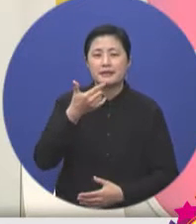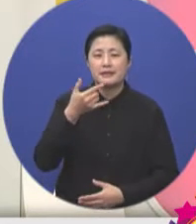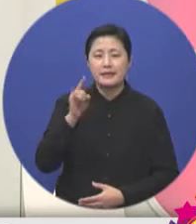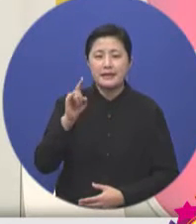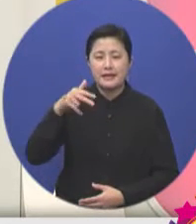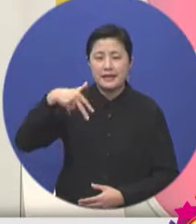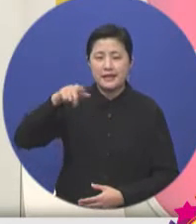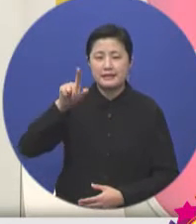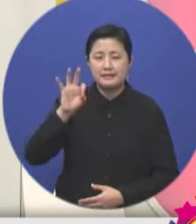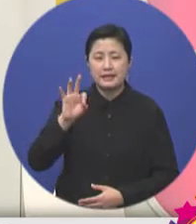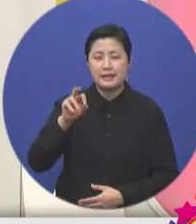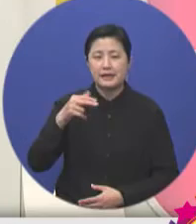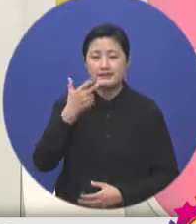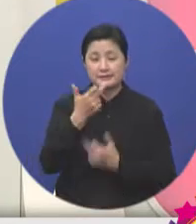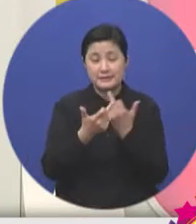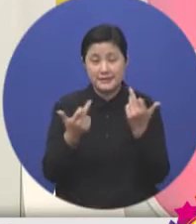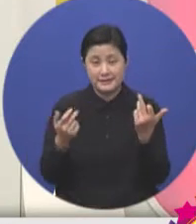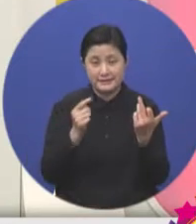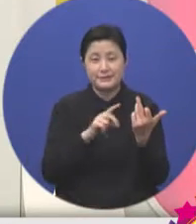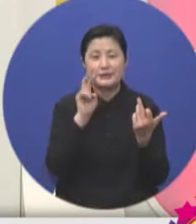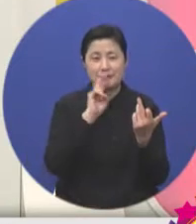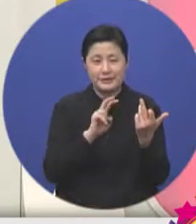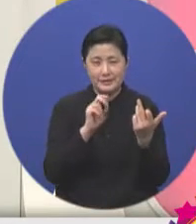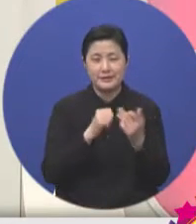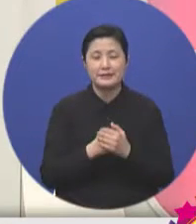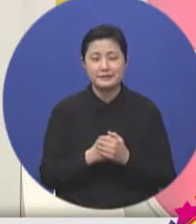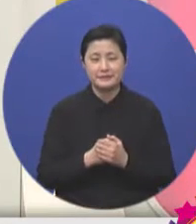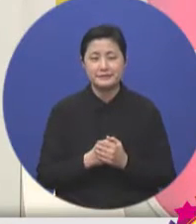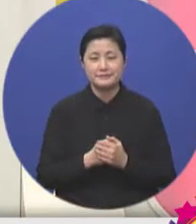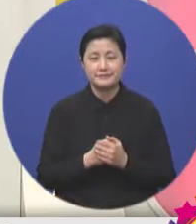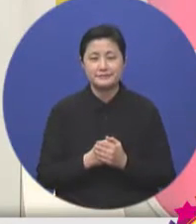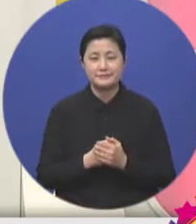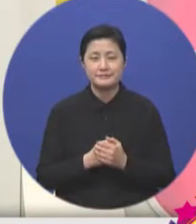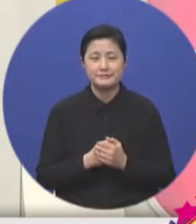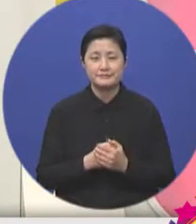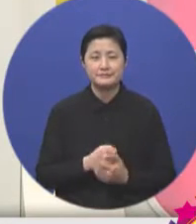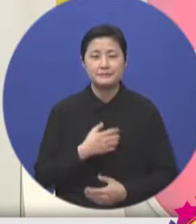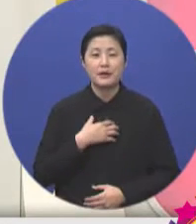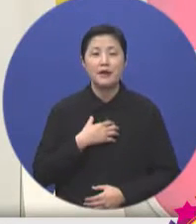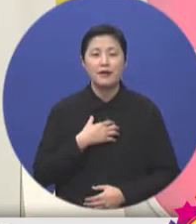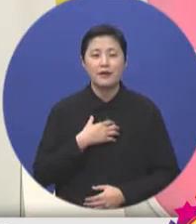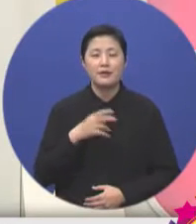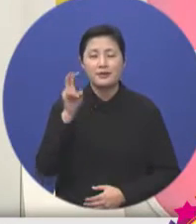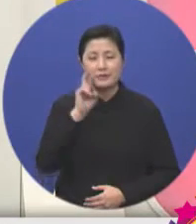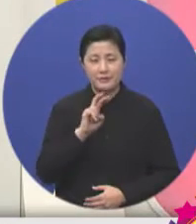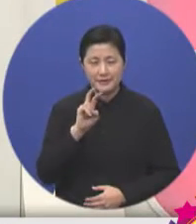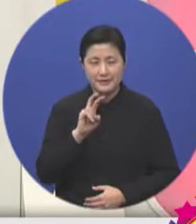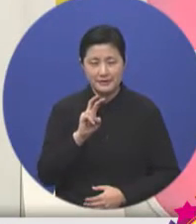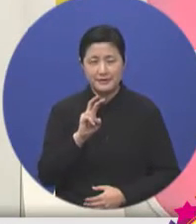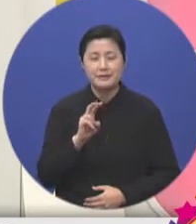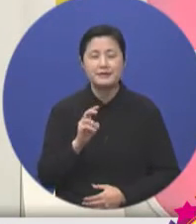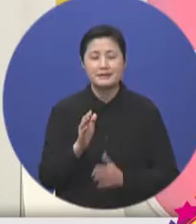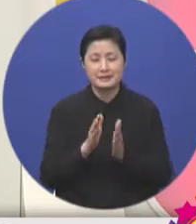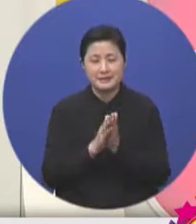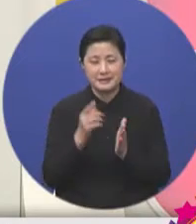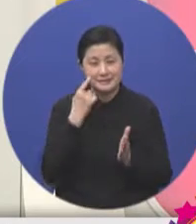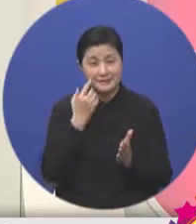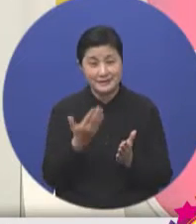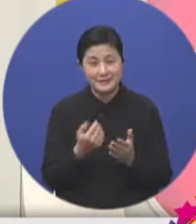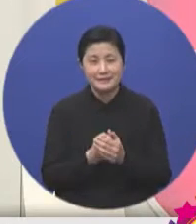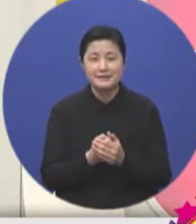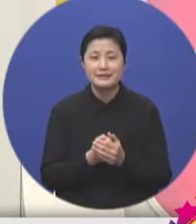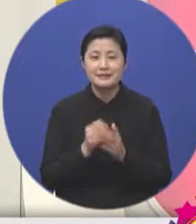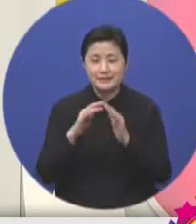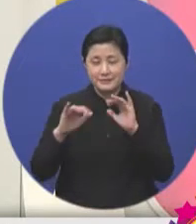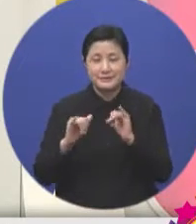내장산이야. 내장산? 내장산. 예, 예. 김용림 씨의 내장산. 내장탕 먹으러 내장산으로 알겠습니다. 가보겠습니다.